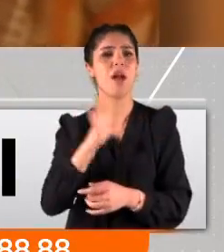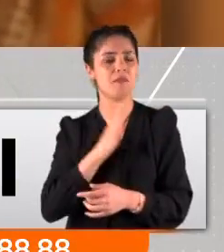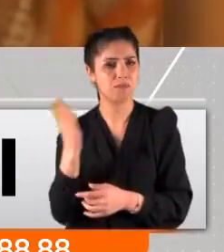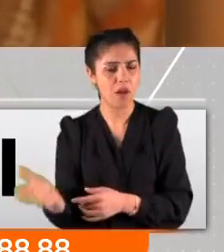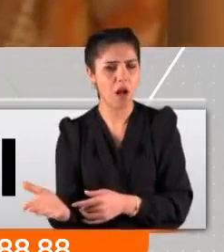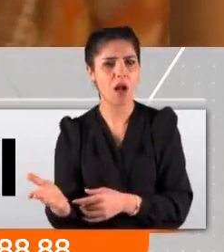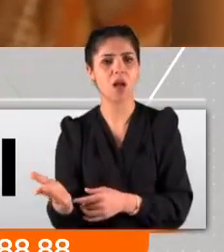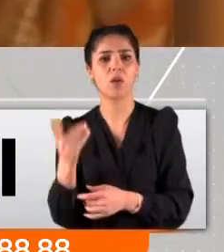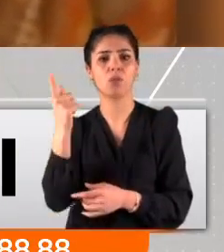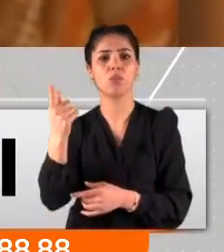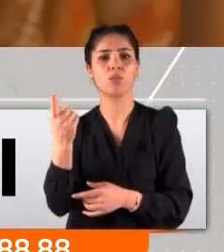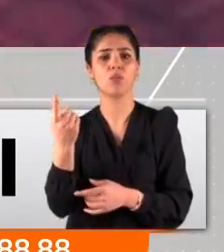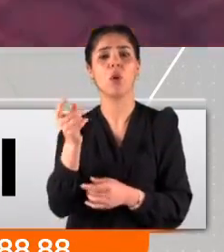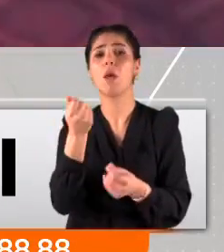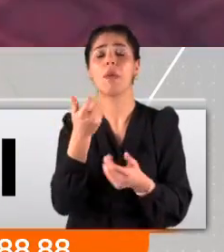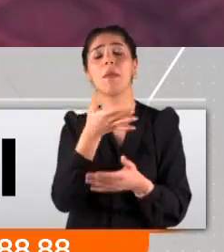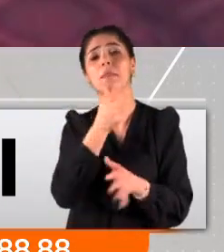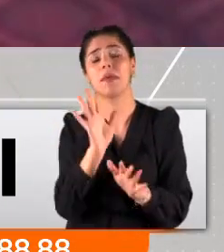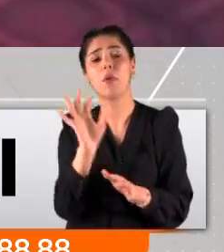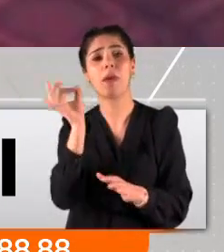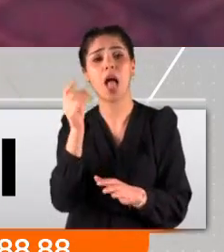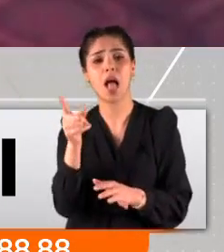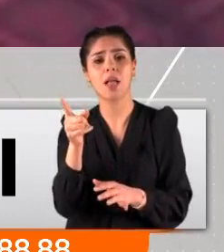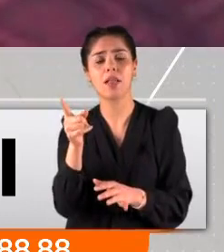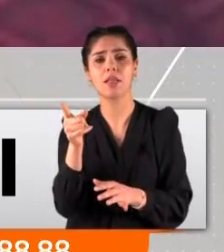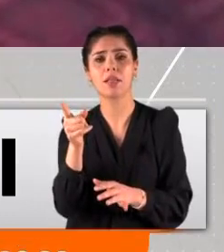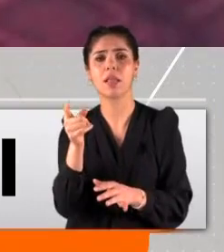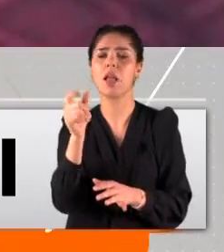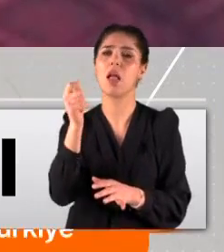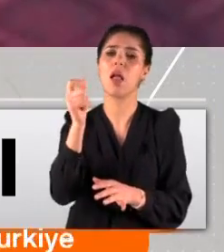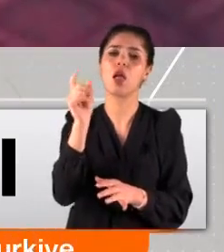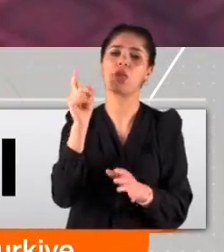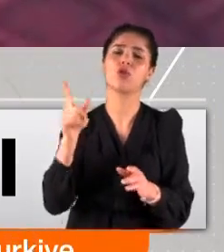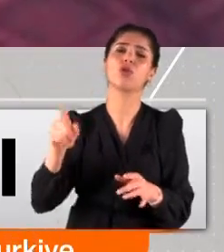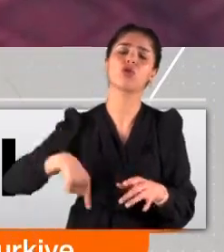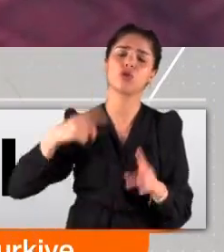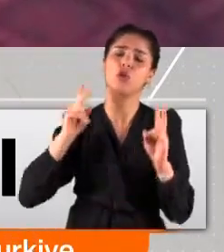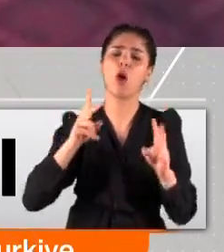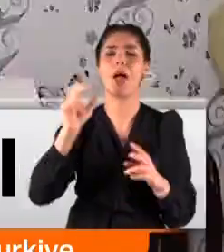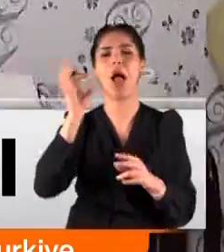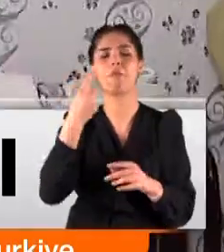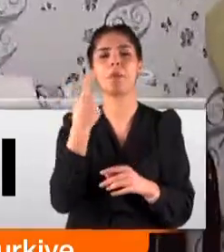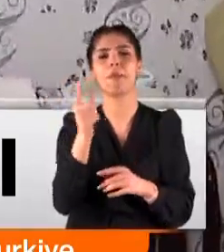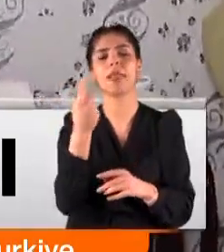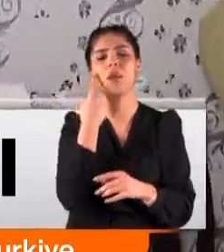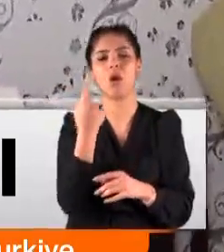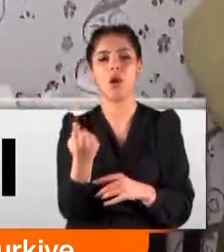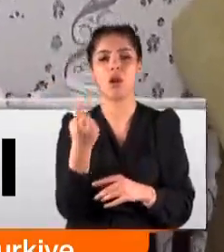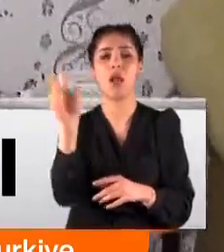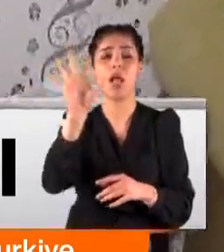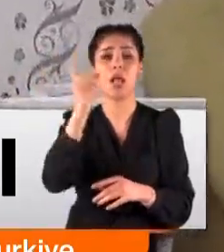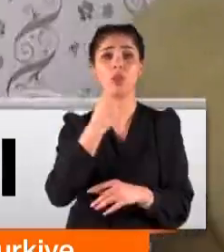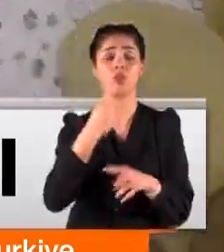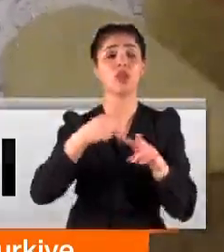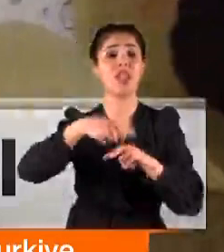vardı ama ne kadar olduğunu bilmiyorum. Altınları işte normalde 60-70 lira yapar yani. 59 yaşındaki